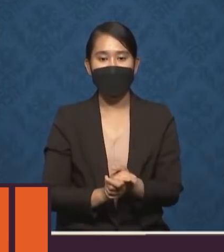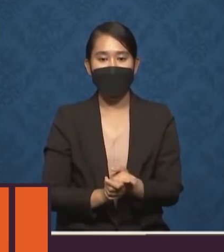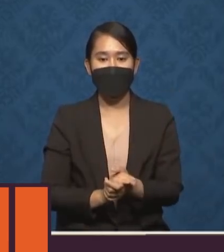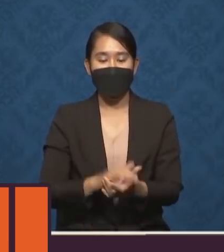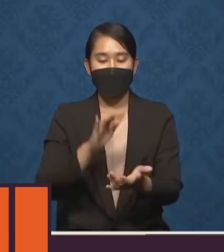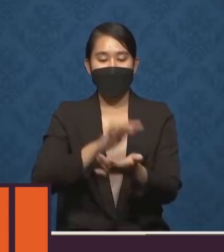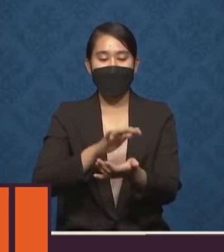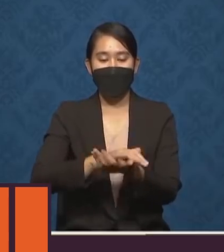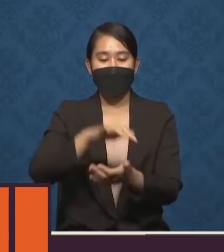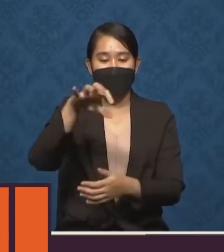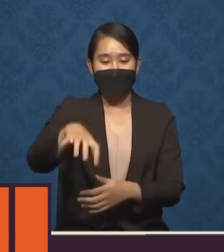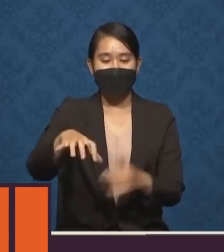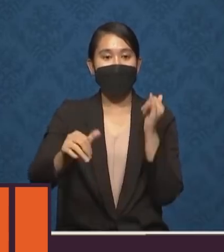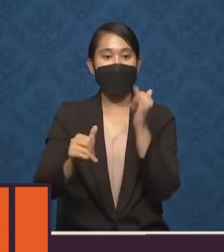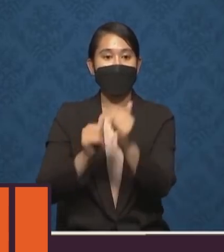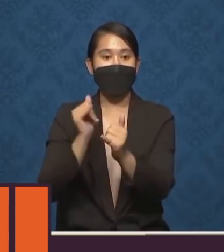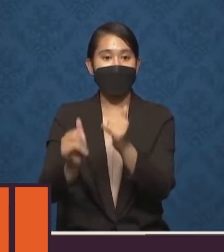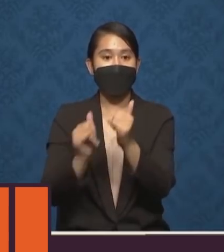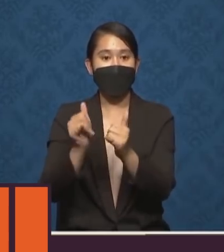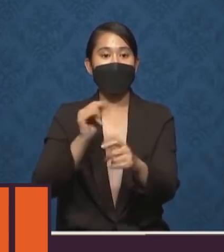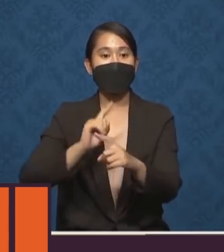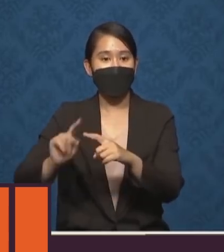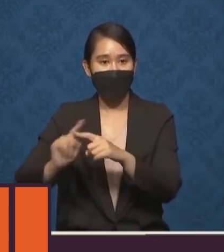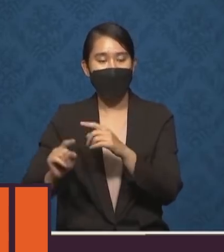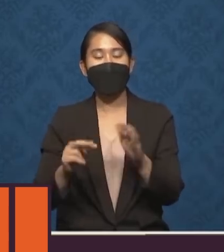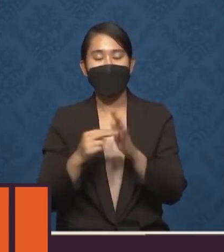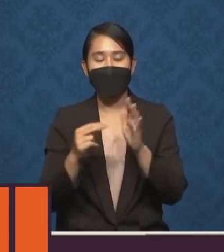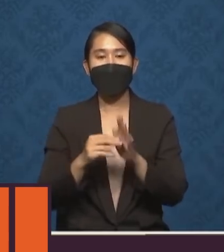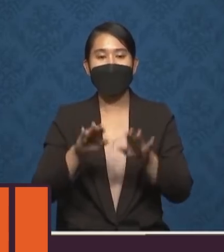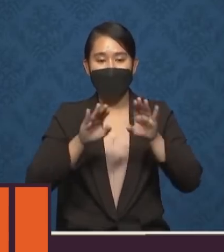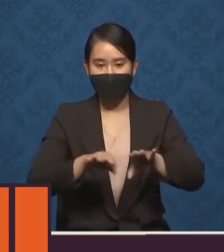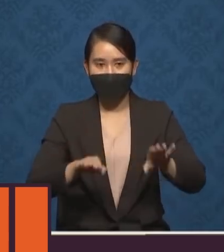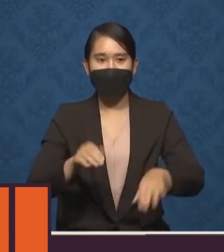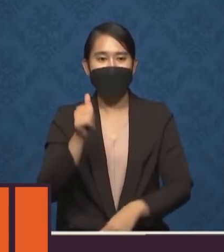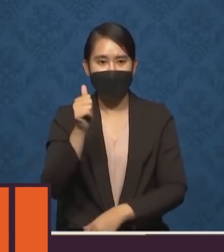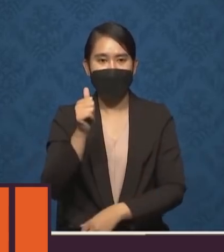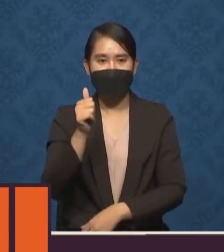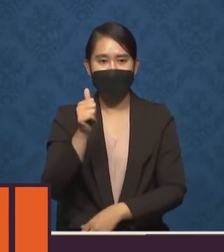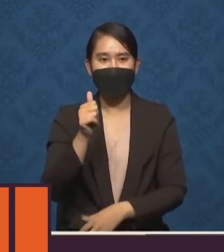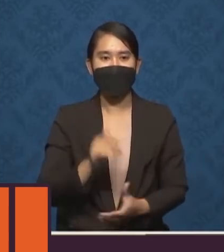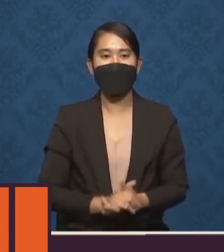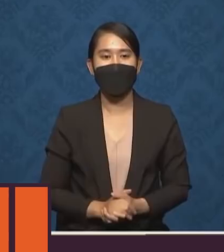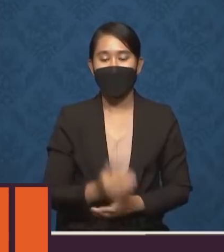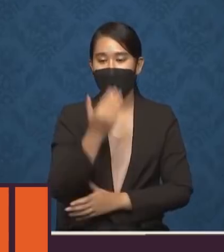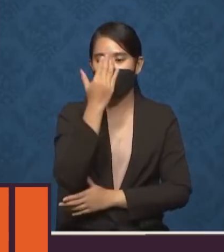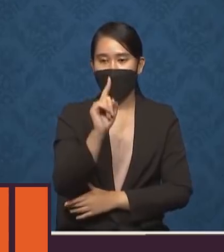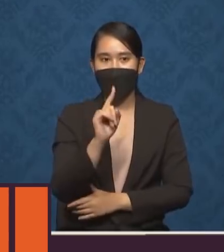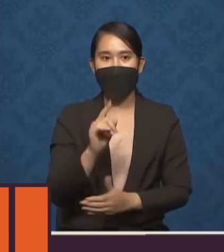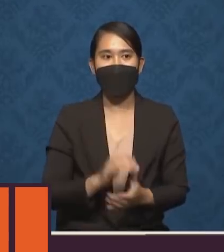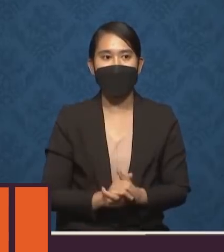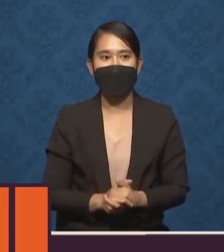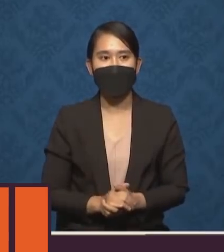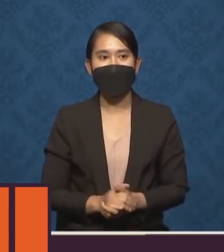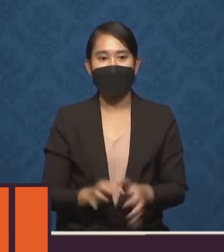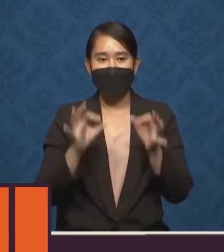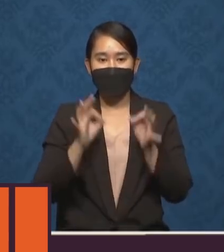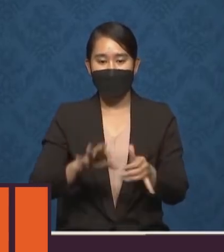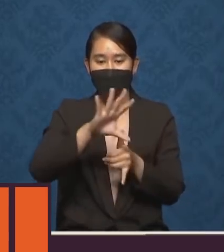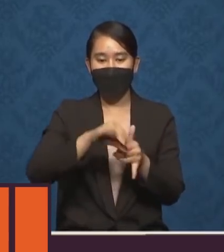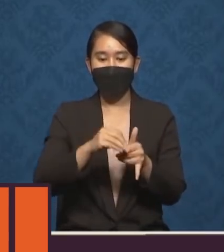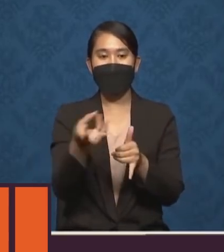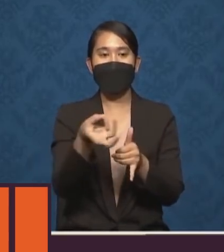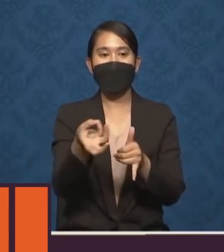ที่สถานศึกษาหรือการเรียน on siteเป็นผลดีกับเด็กมากกว่าครับเพราะเด็กมีความเสี่ยงต่อโรคโควิชที่ต่ำมาก